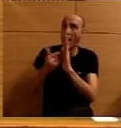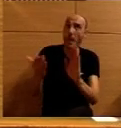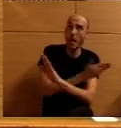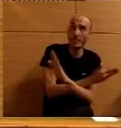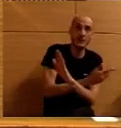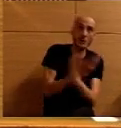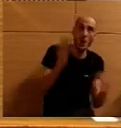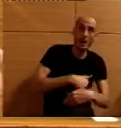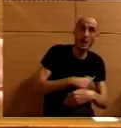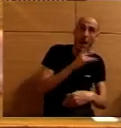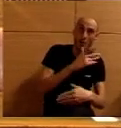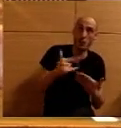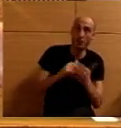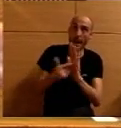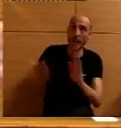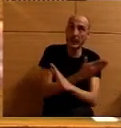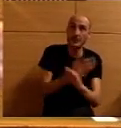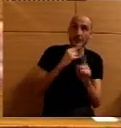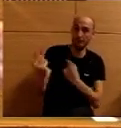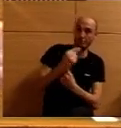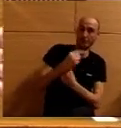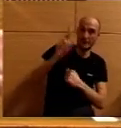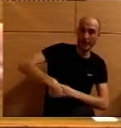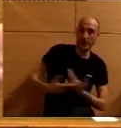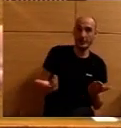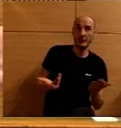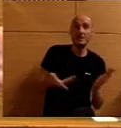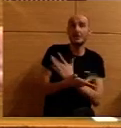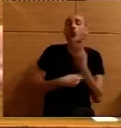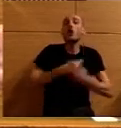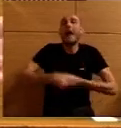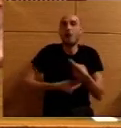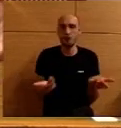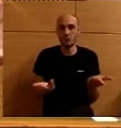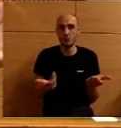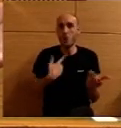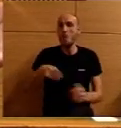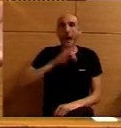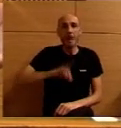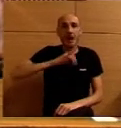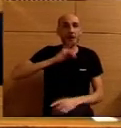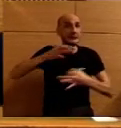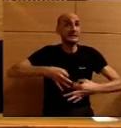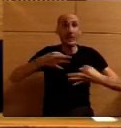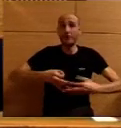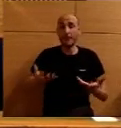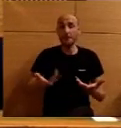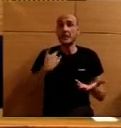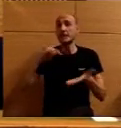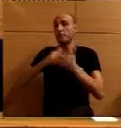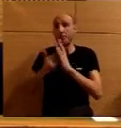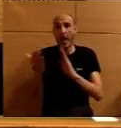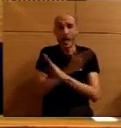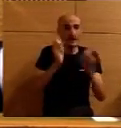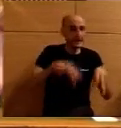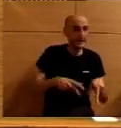me la tira en cara. Què fem? Sempre m'agarra el bou? Sempre m'agarra el bou. Quan no tinc previsió, perquè no m'agarra,